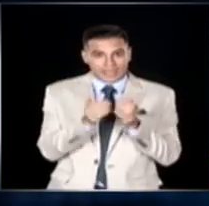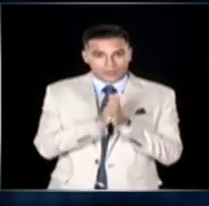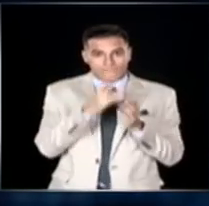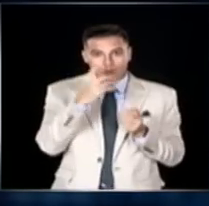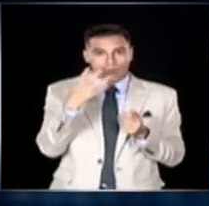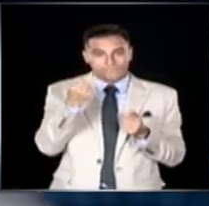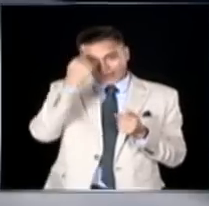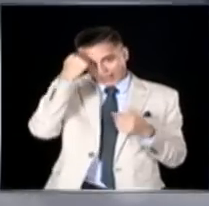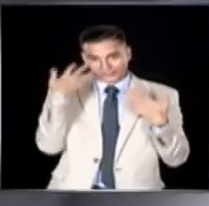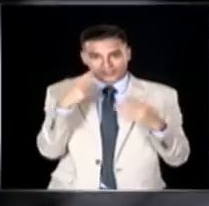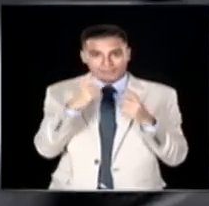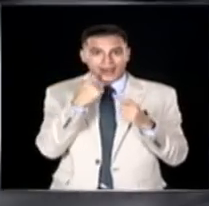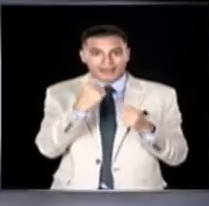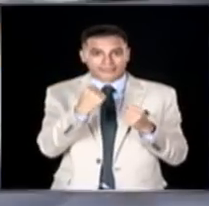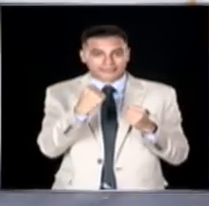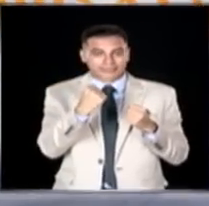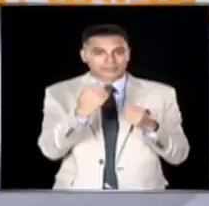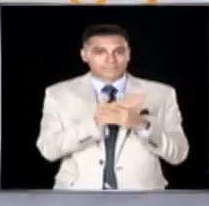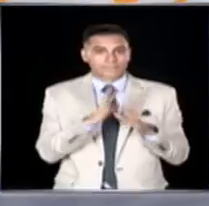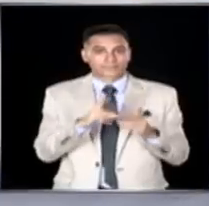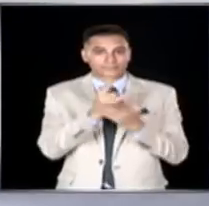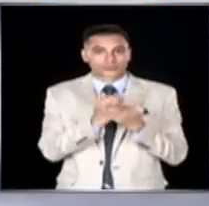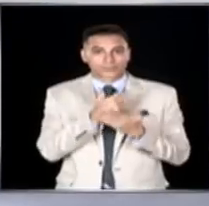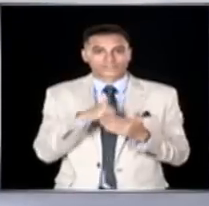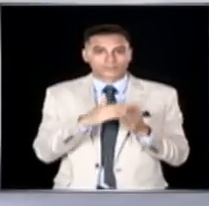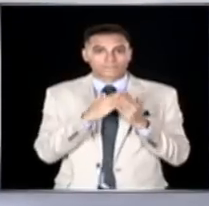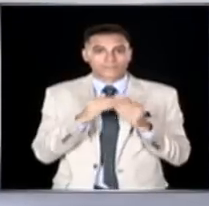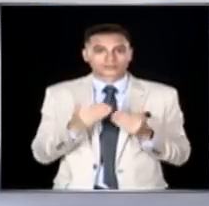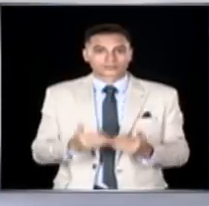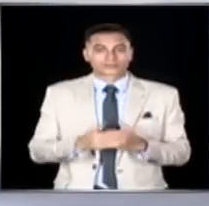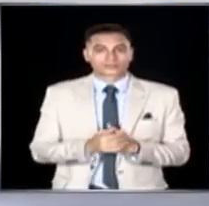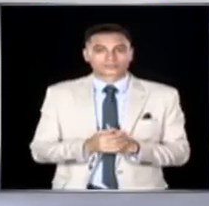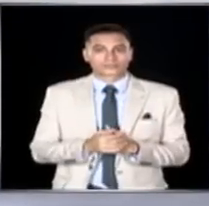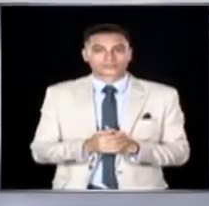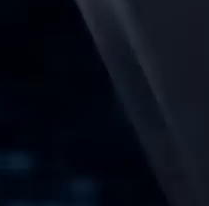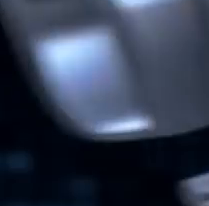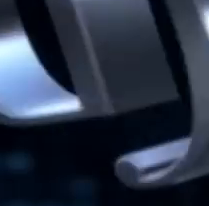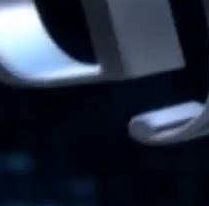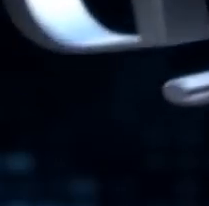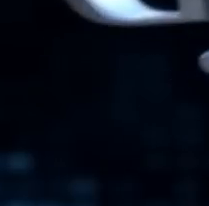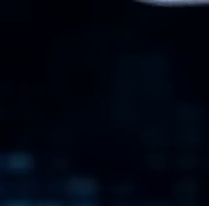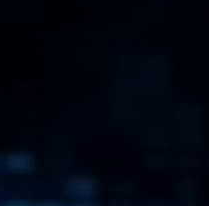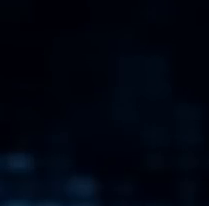ألف جنيه في خزنة البنك الأهلي لتطوير المدارس الحكومية في مصر.